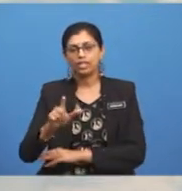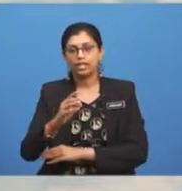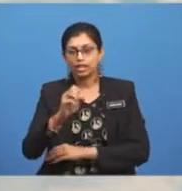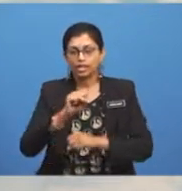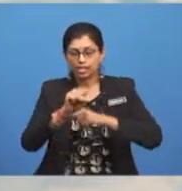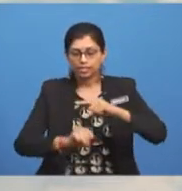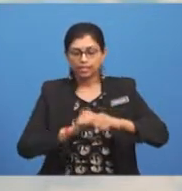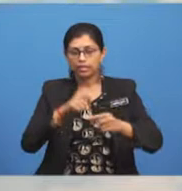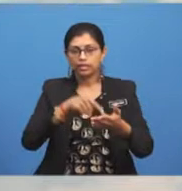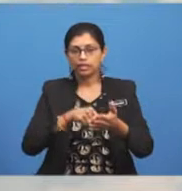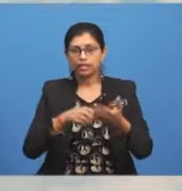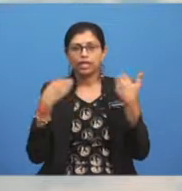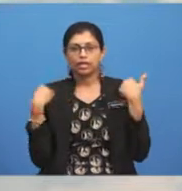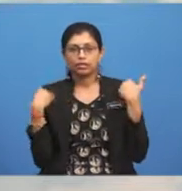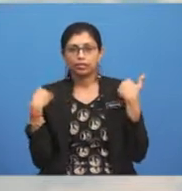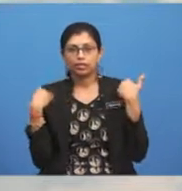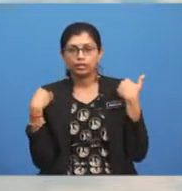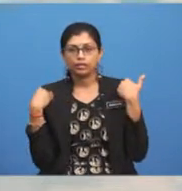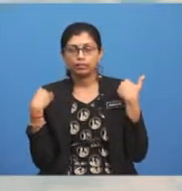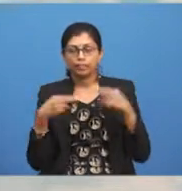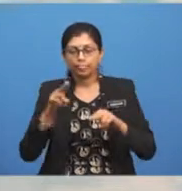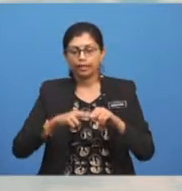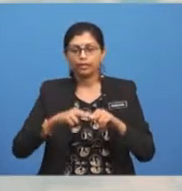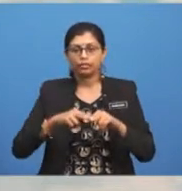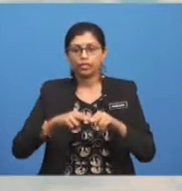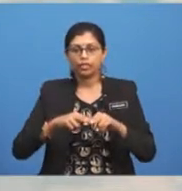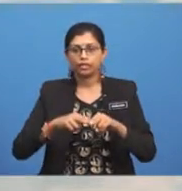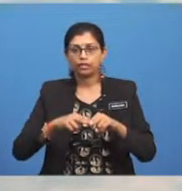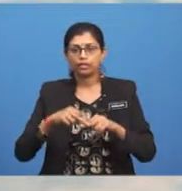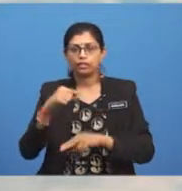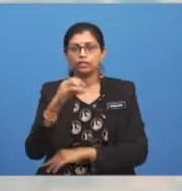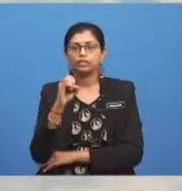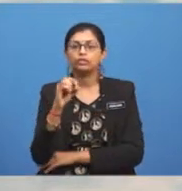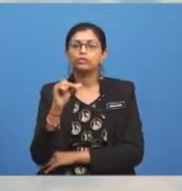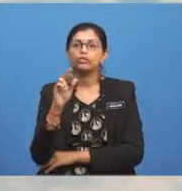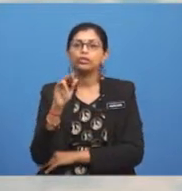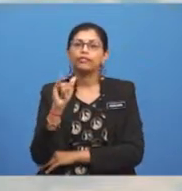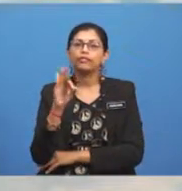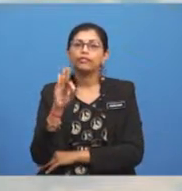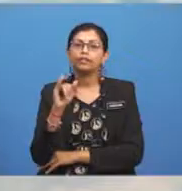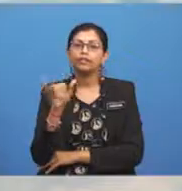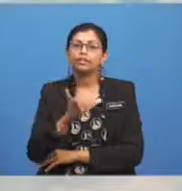pada kedudukan geografi yang sama di permukaan bumi.